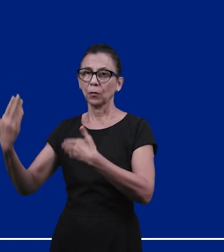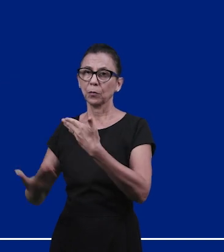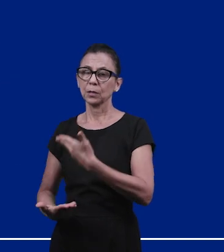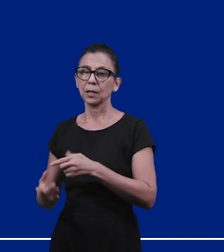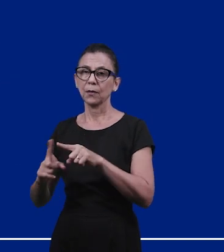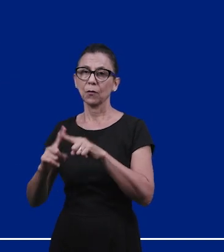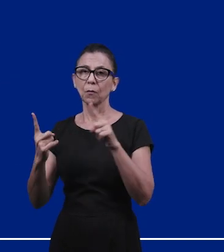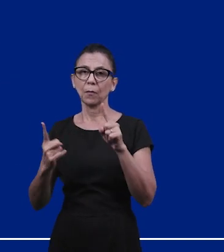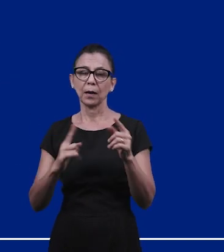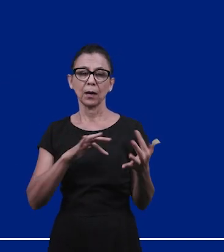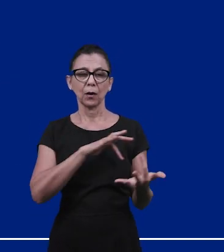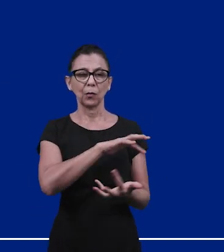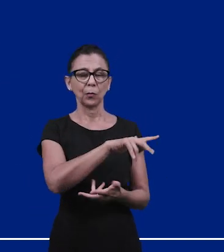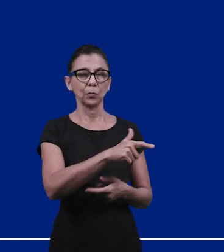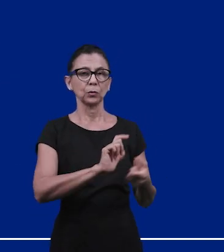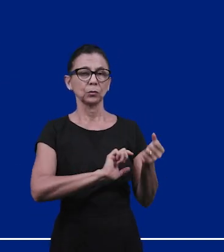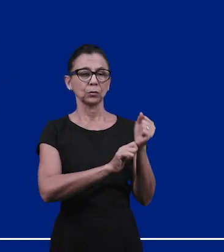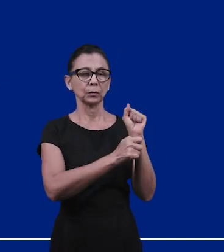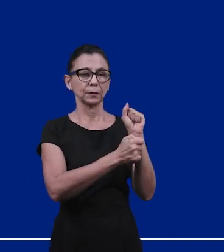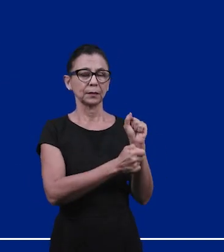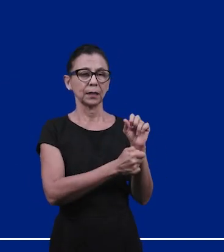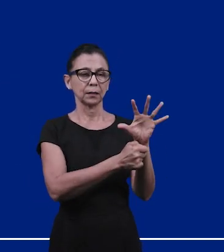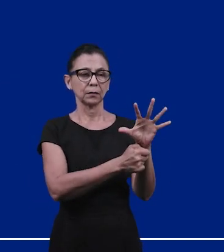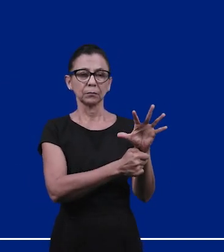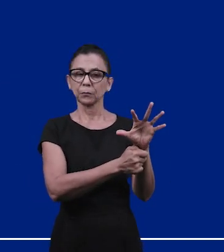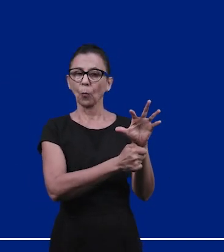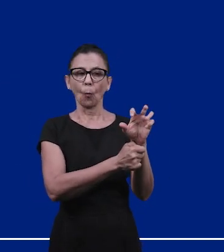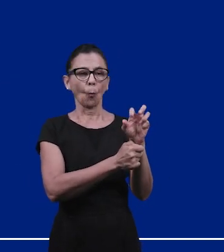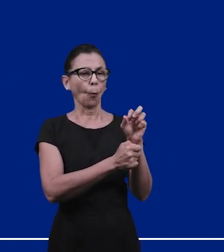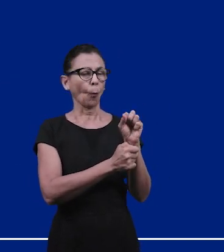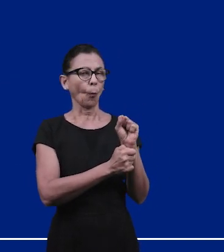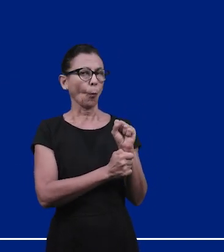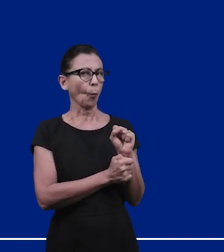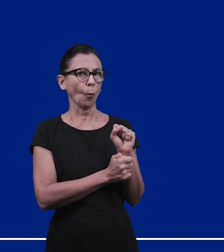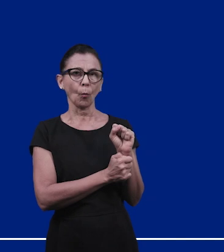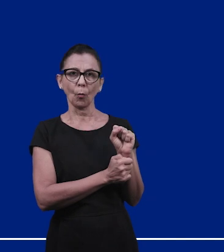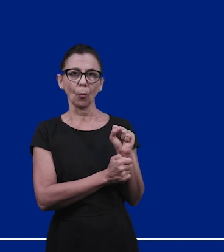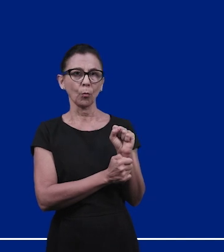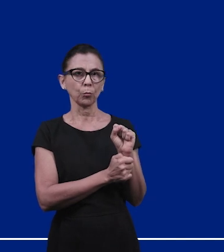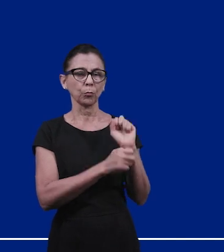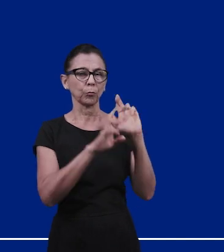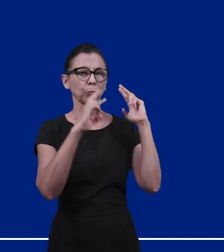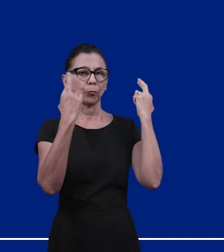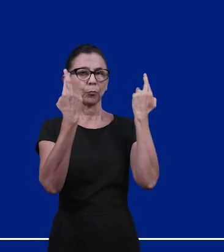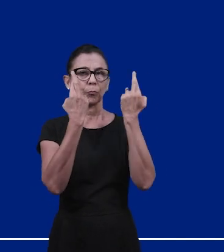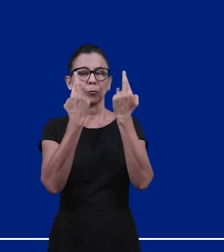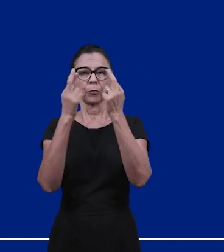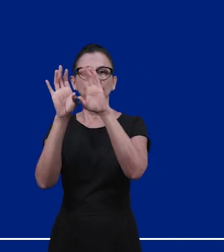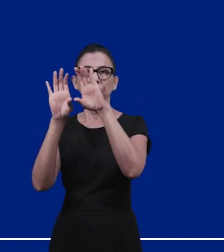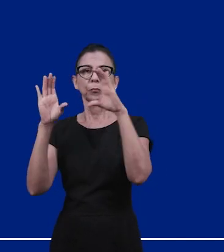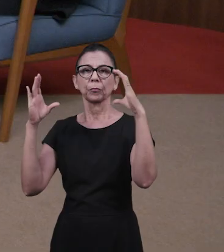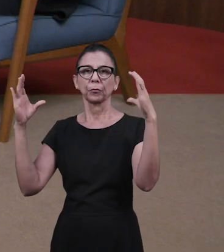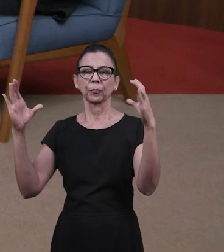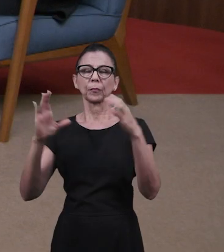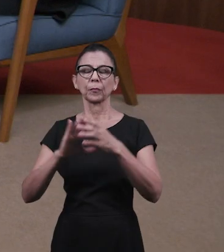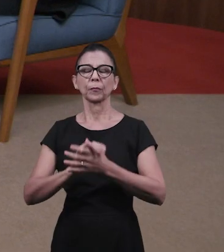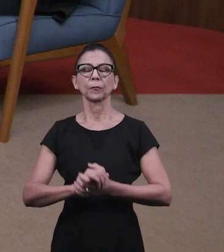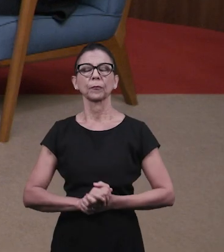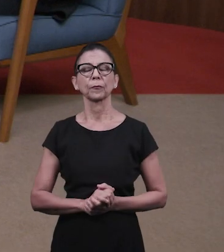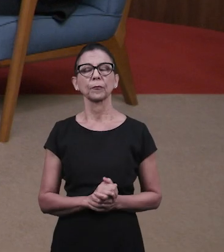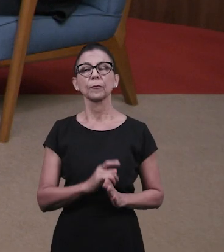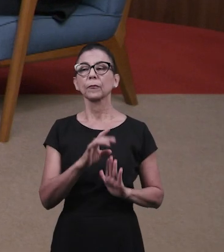Je veux demander une participation ici courte. Nous avons 1 minute en parlant sur ce texte.